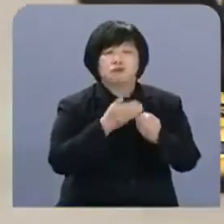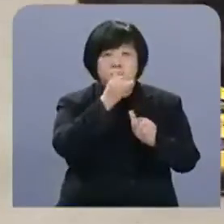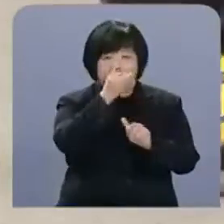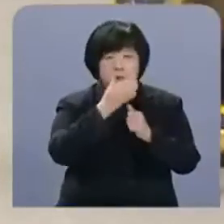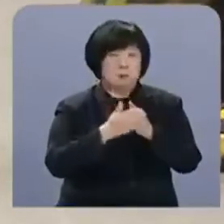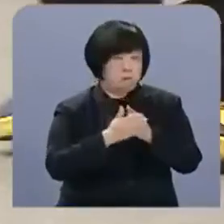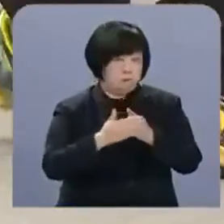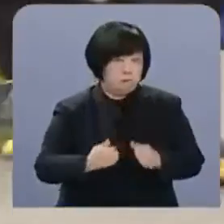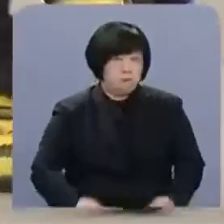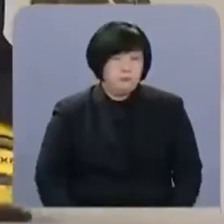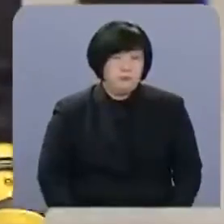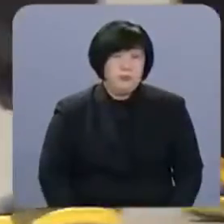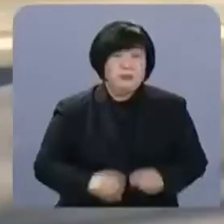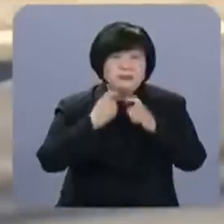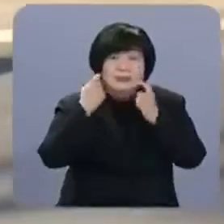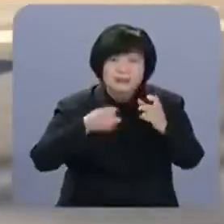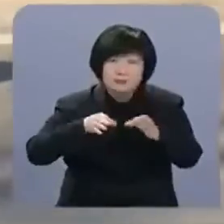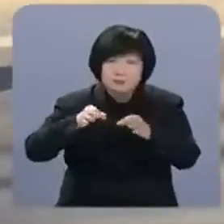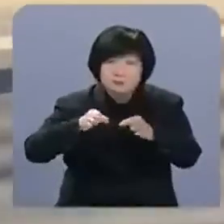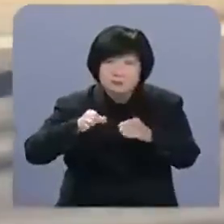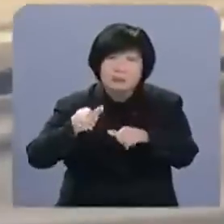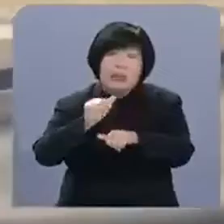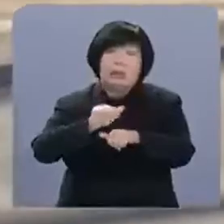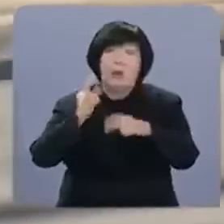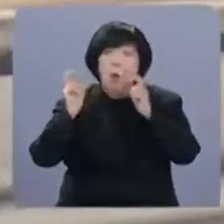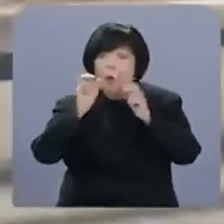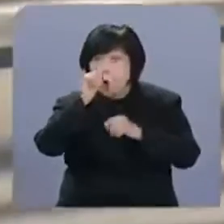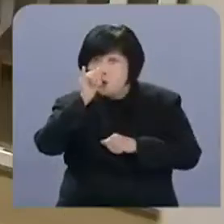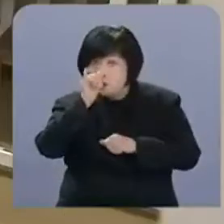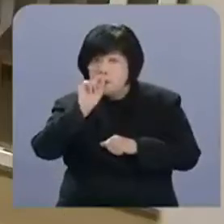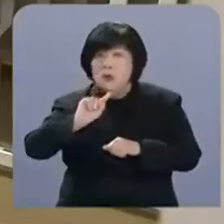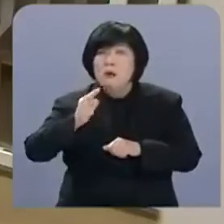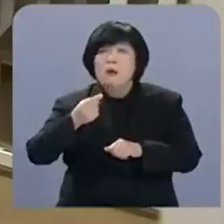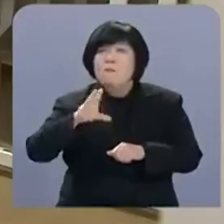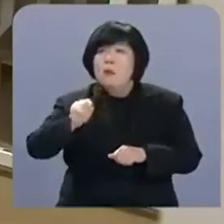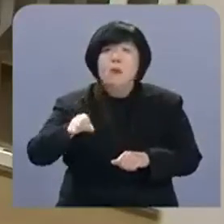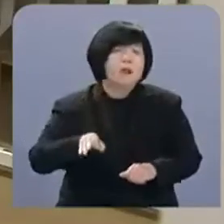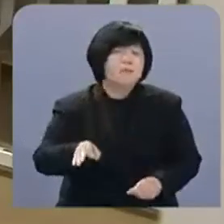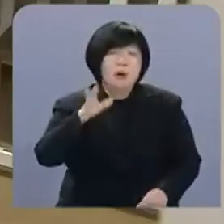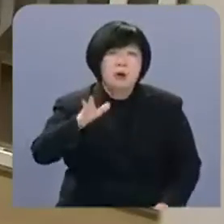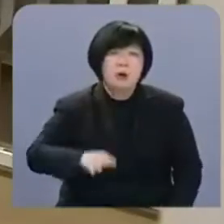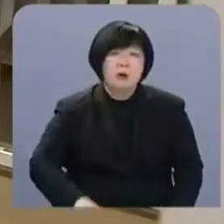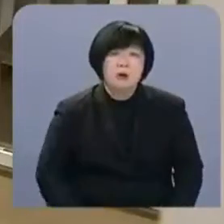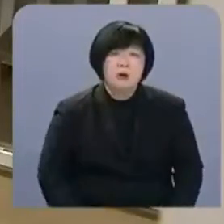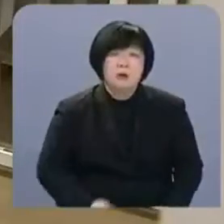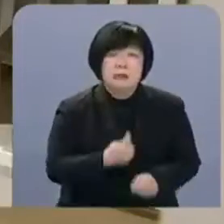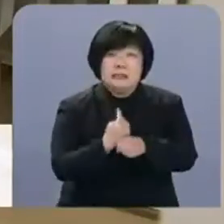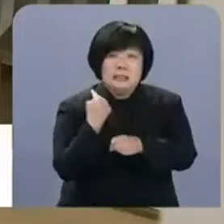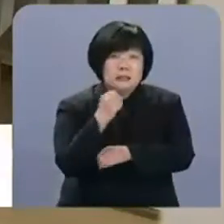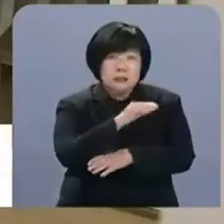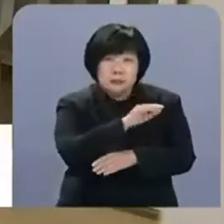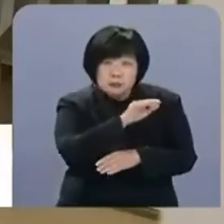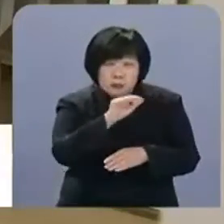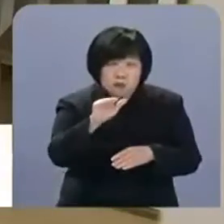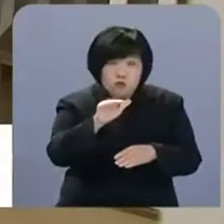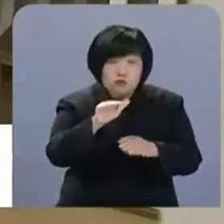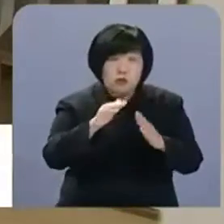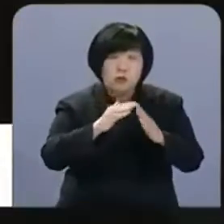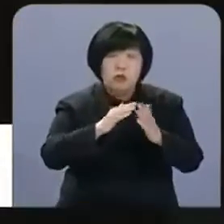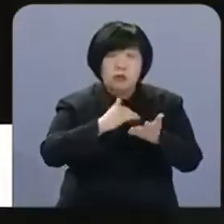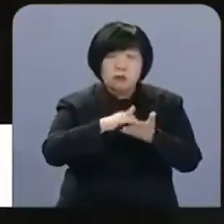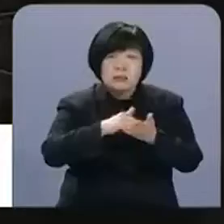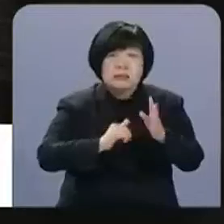사설 장료 업체가 있지만 많게는 100만원 이상의 비용을 내야 합니다 지난해 기준 부산에서 반려동물을 키우는 가구는